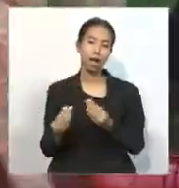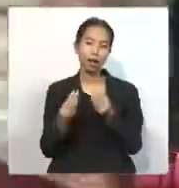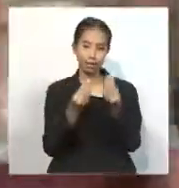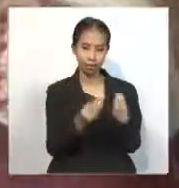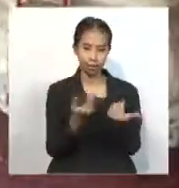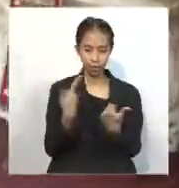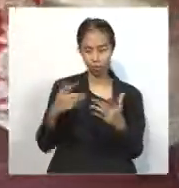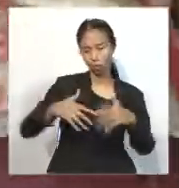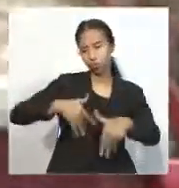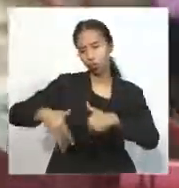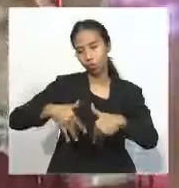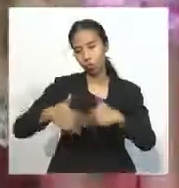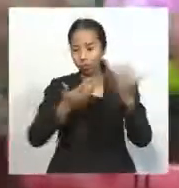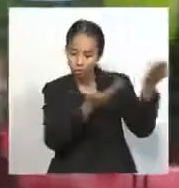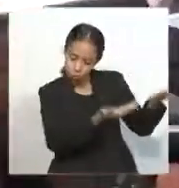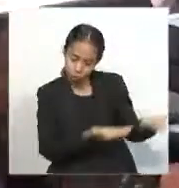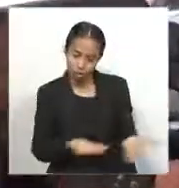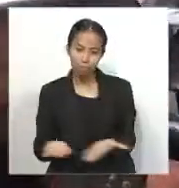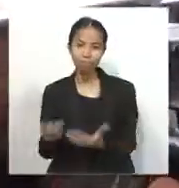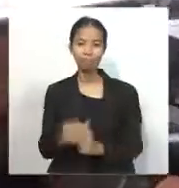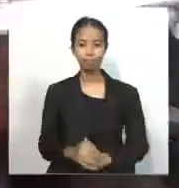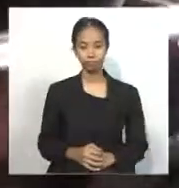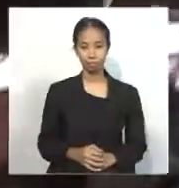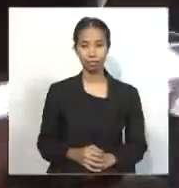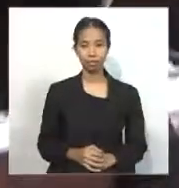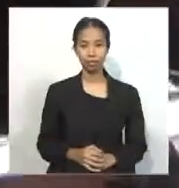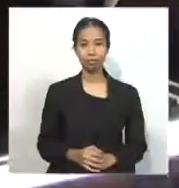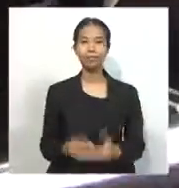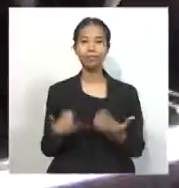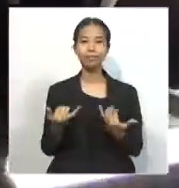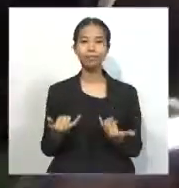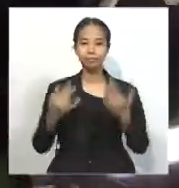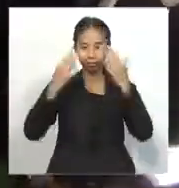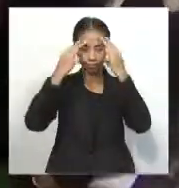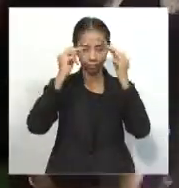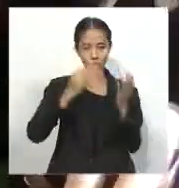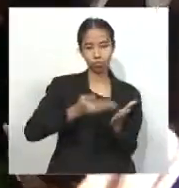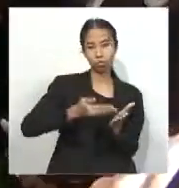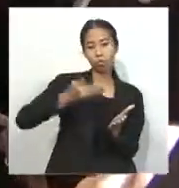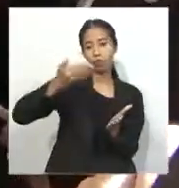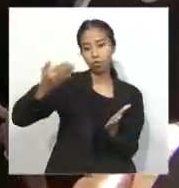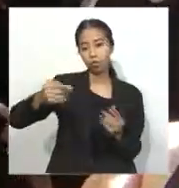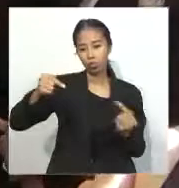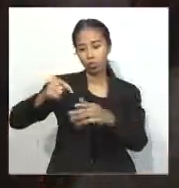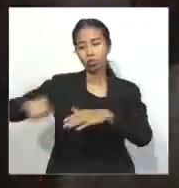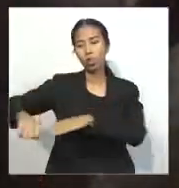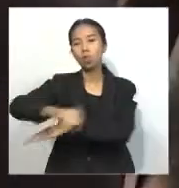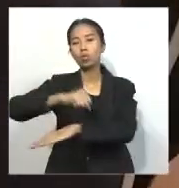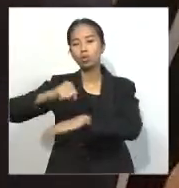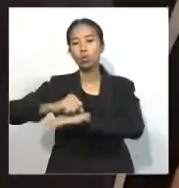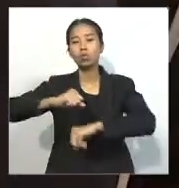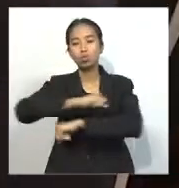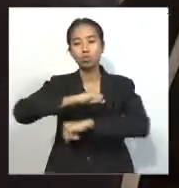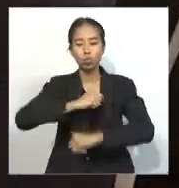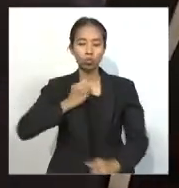ชาชนกลุ่มใหญ่มารอให้การต้อนรับนายกรัฐมนตรีเดินทางต่อมายังสวนสุขภาพลัดโพพบปะ